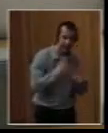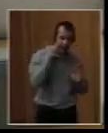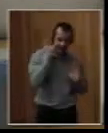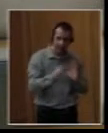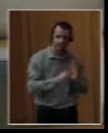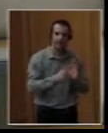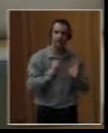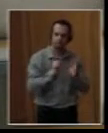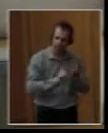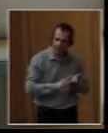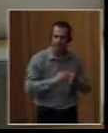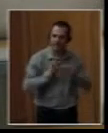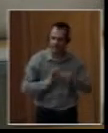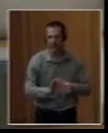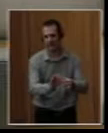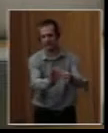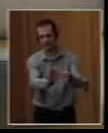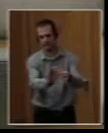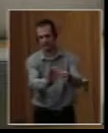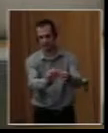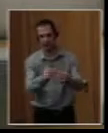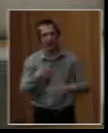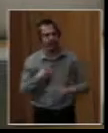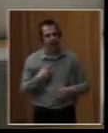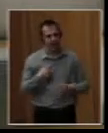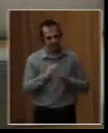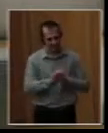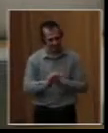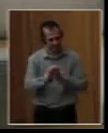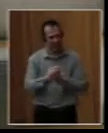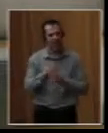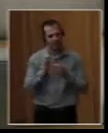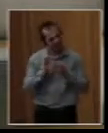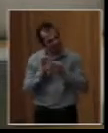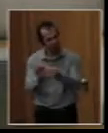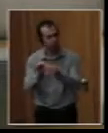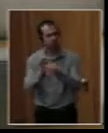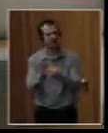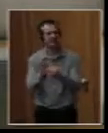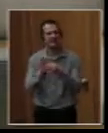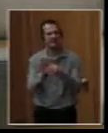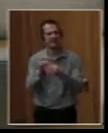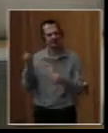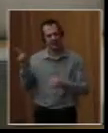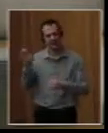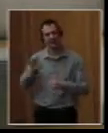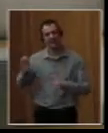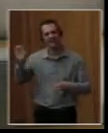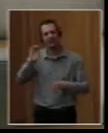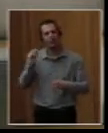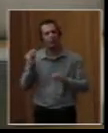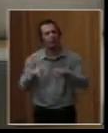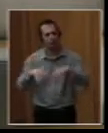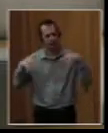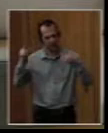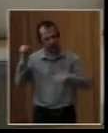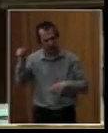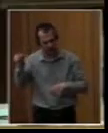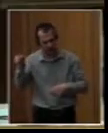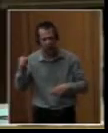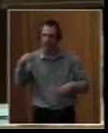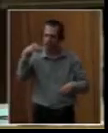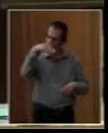συνέχεια. Θα συνεχίσουμε τη συνεργασία μας με την κυρία Κούνεβα στο Ευρωπαϊκό Κοινοβούλιο, αλλά και